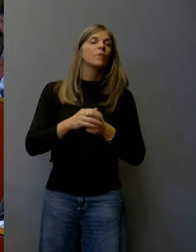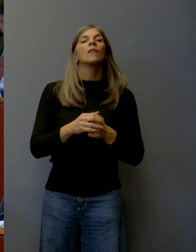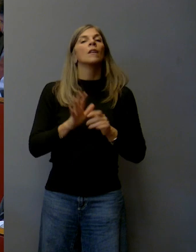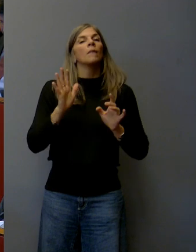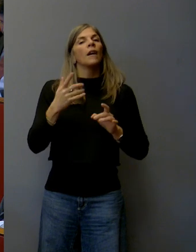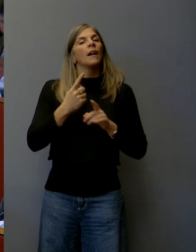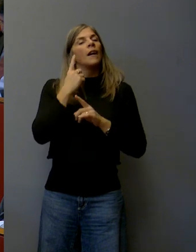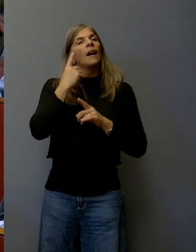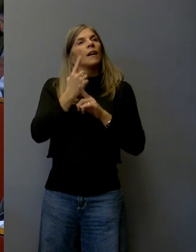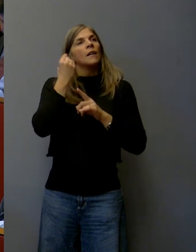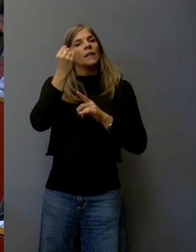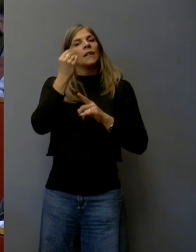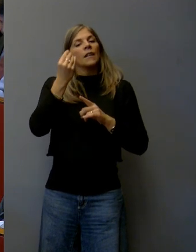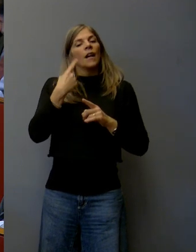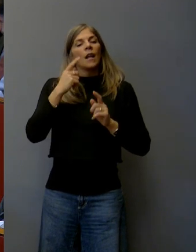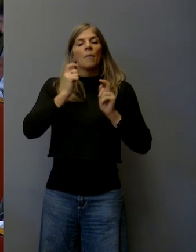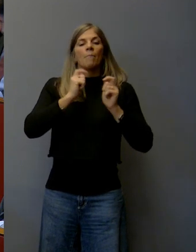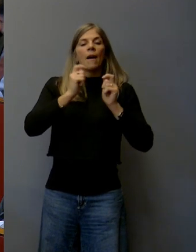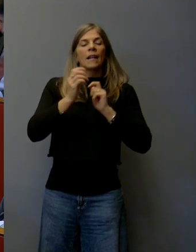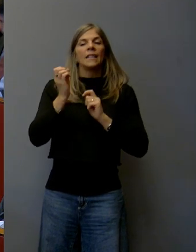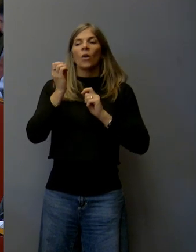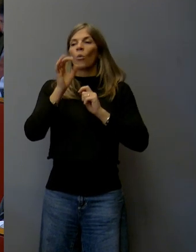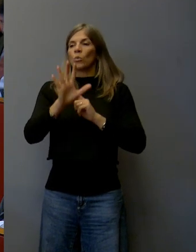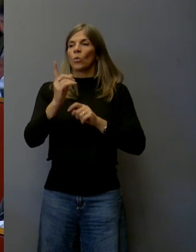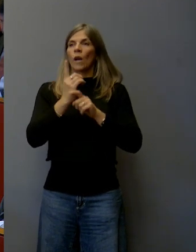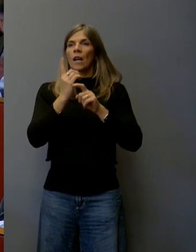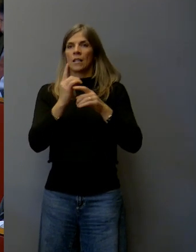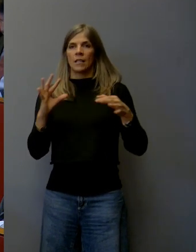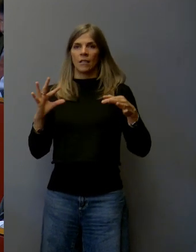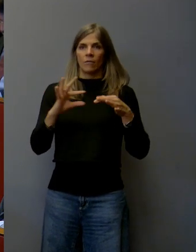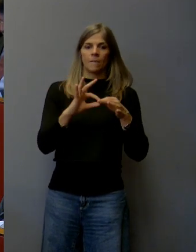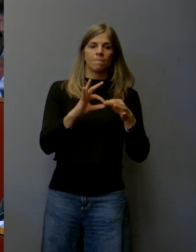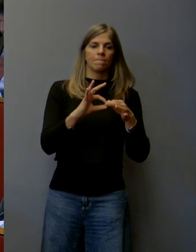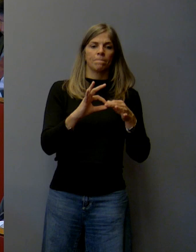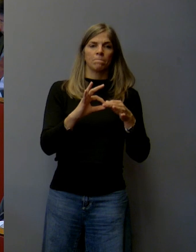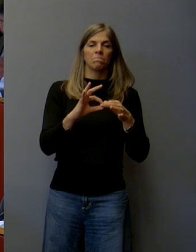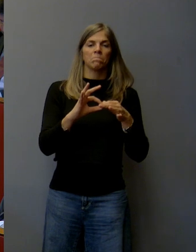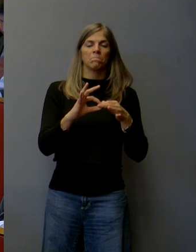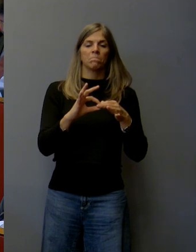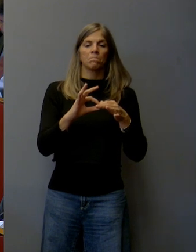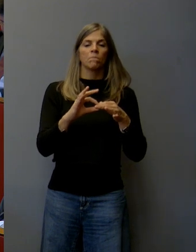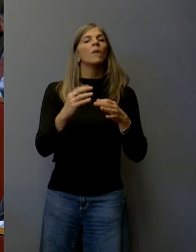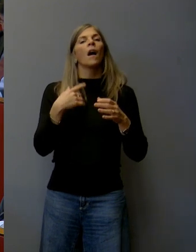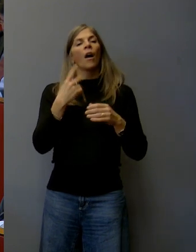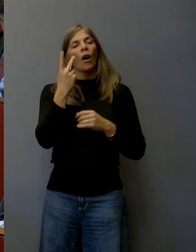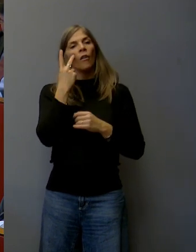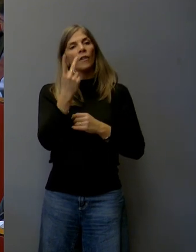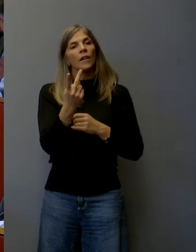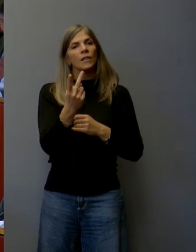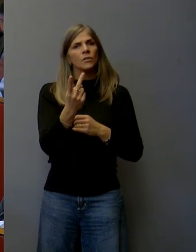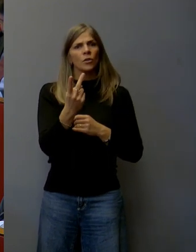del marketing culturale come mi è stato detto più volte in questi mesi cioè un discreto